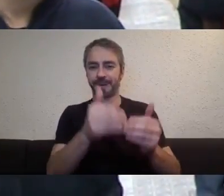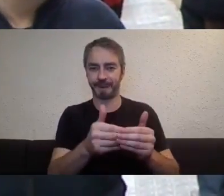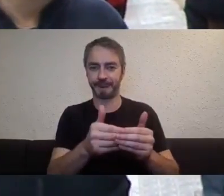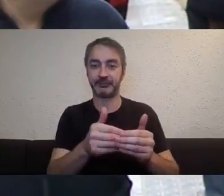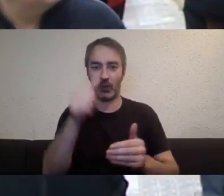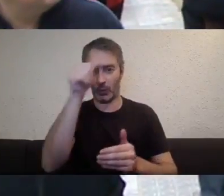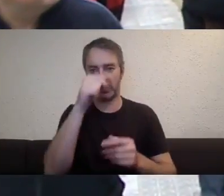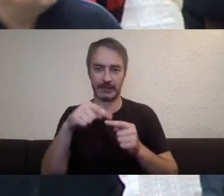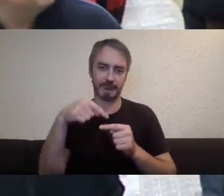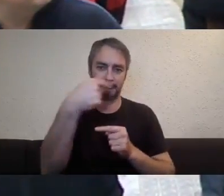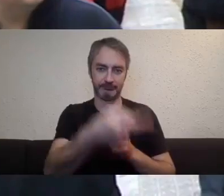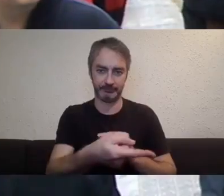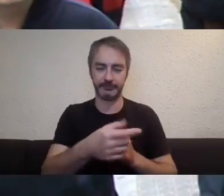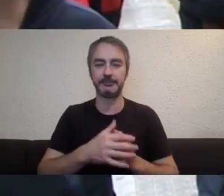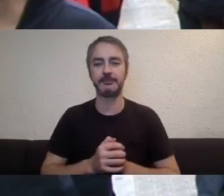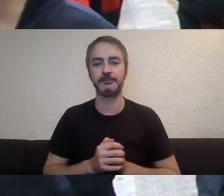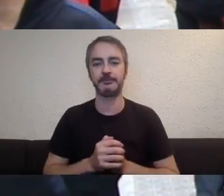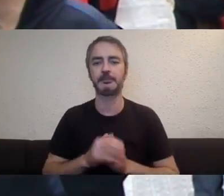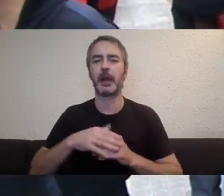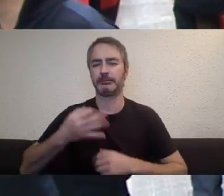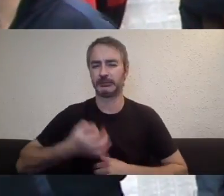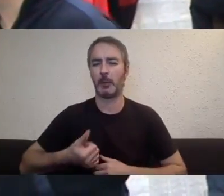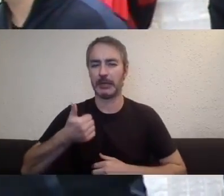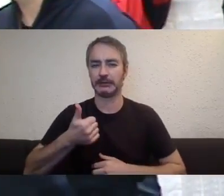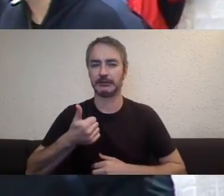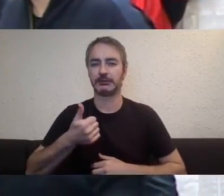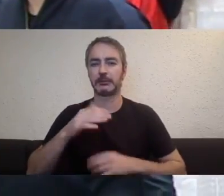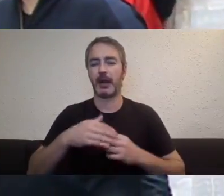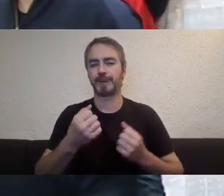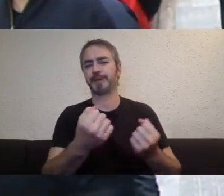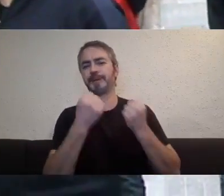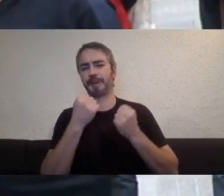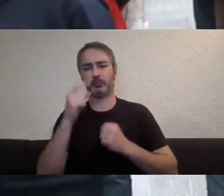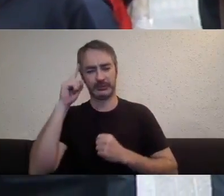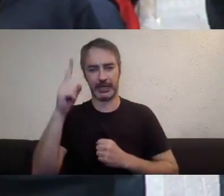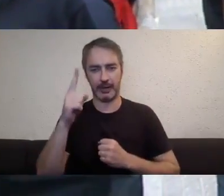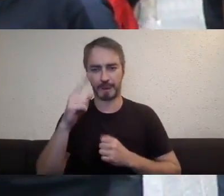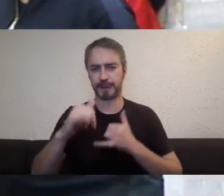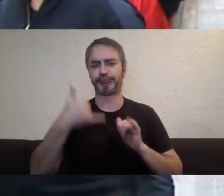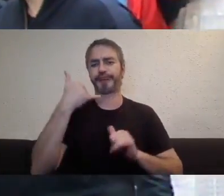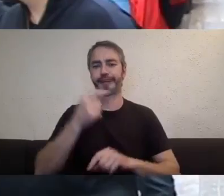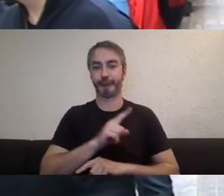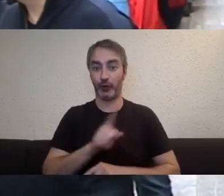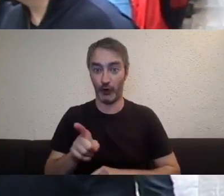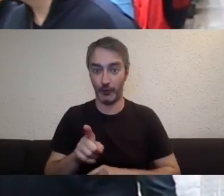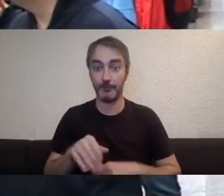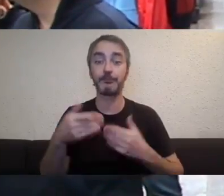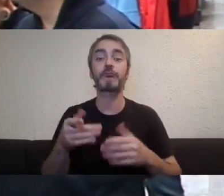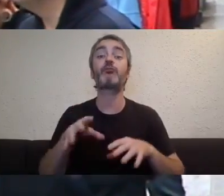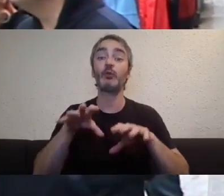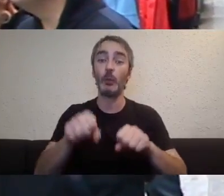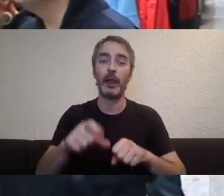següent, per assegurar-nos que no vinguessin a desallotjar-nos al mateix moment, i vam acabar ocupant el diumenge 5